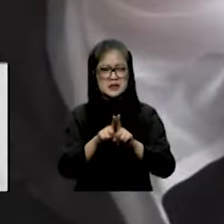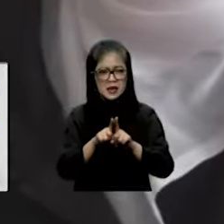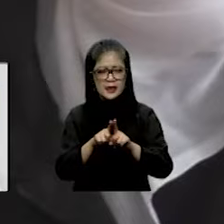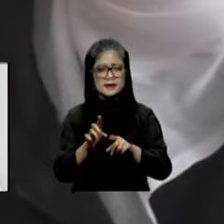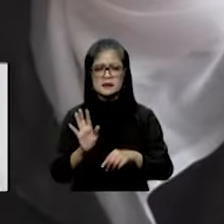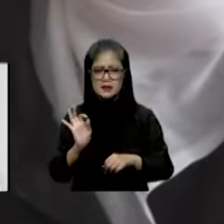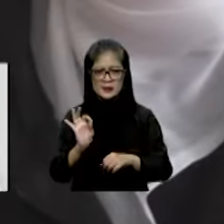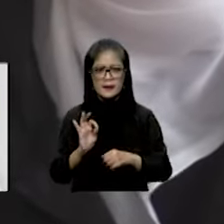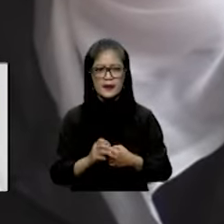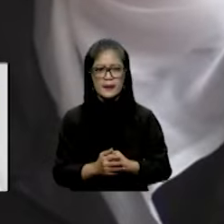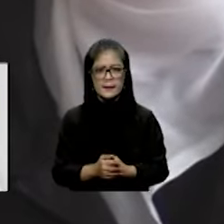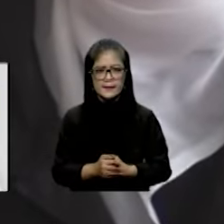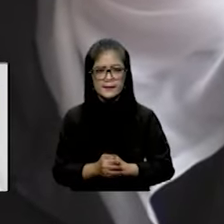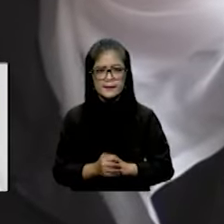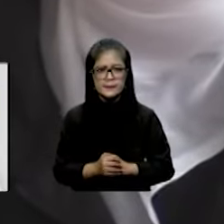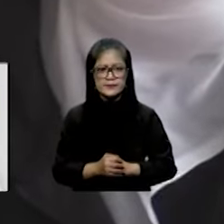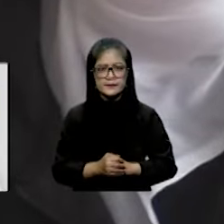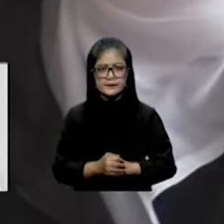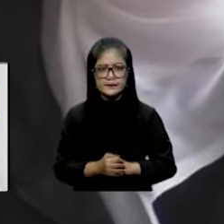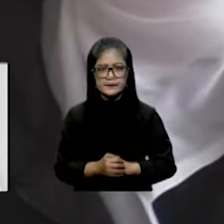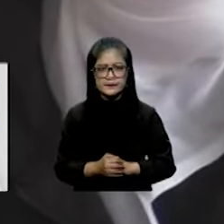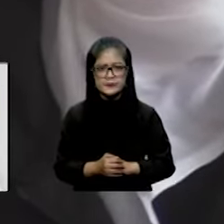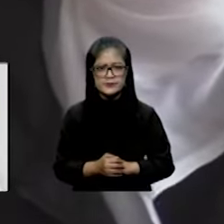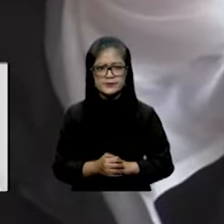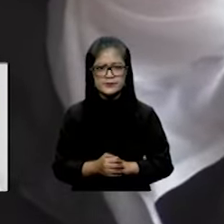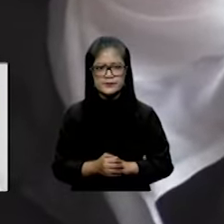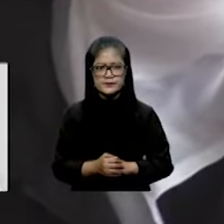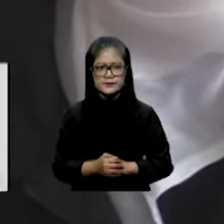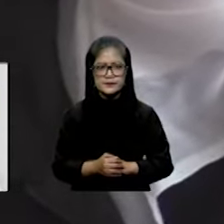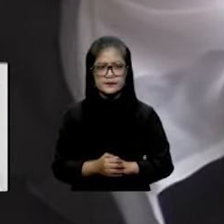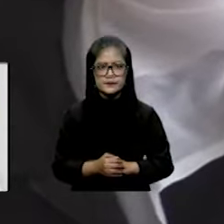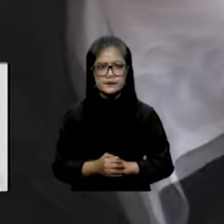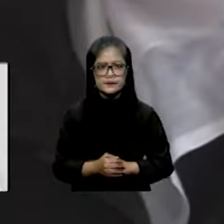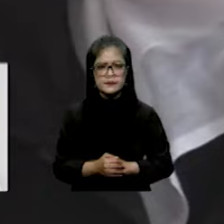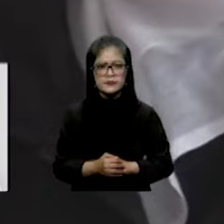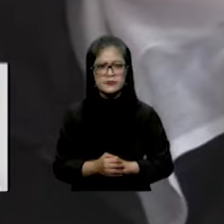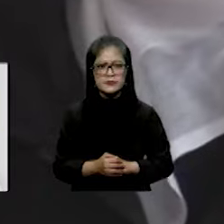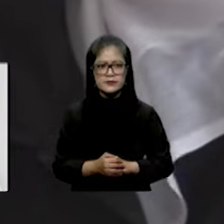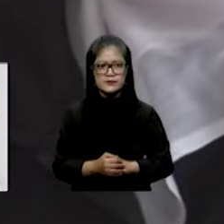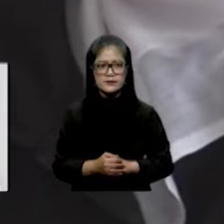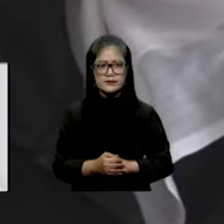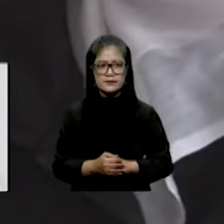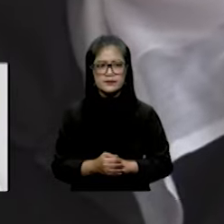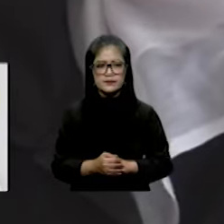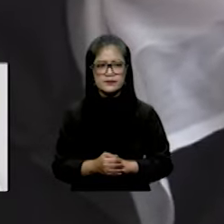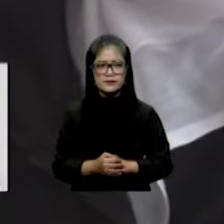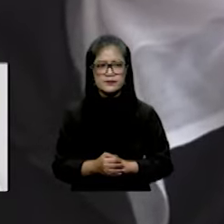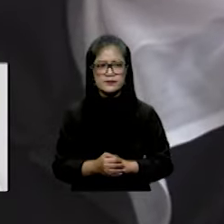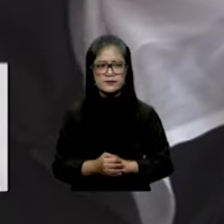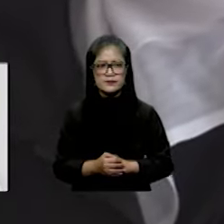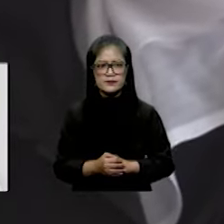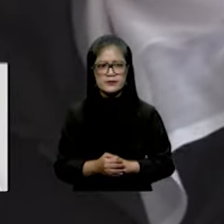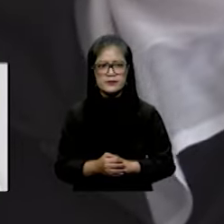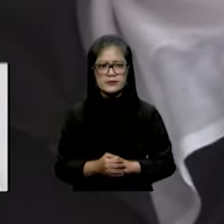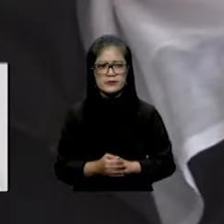Bawaslu terkait dengan dugaan pelanggaran kampanye yang pertama. Yang kedua, tahu kami di sana murni untuk apa namanya